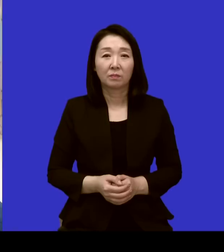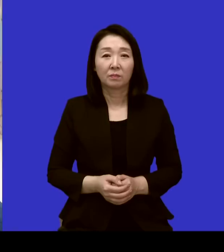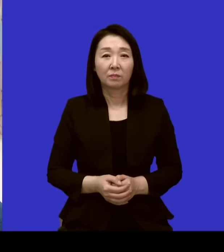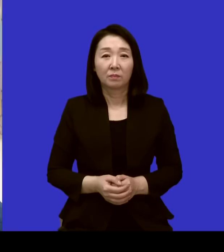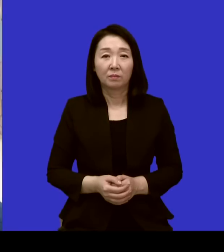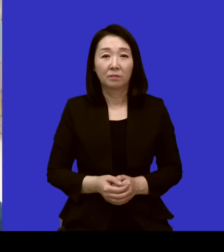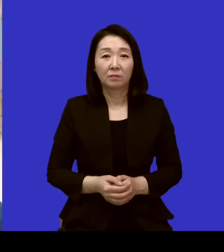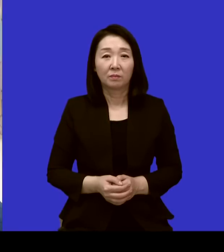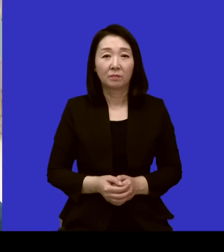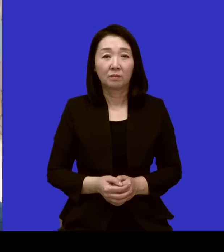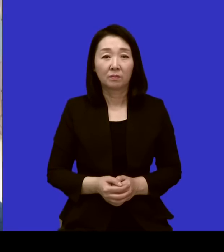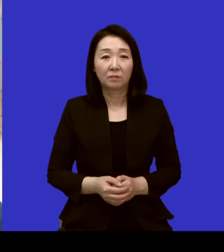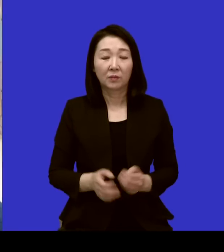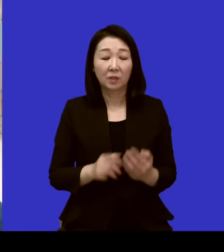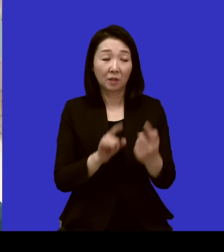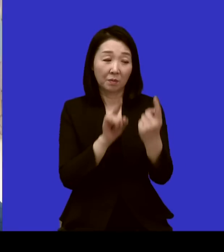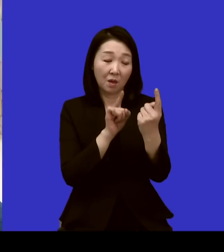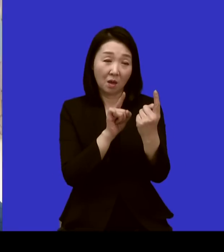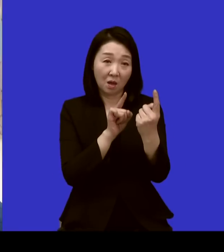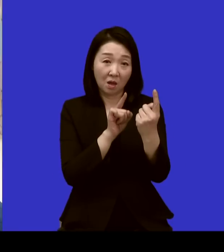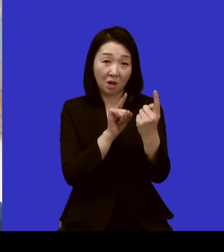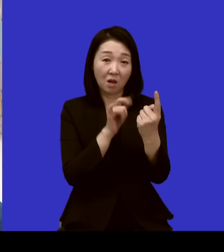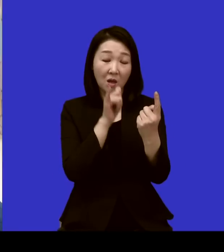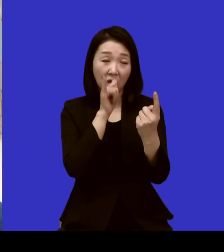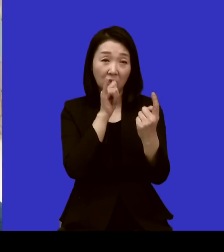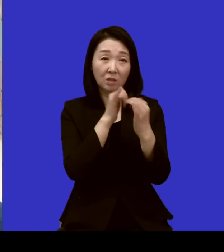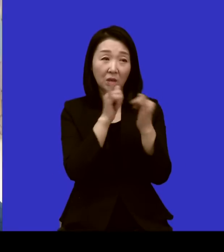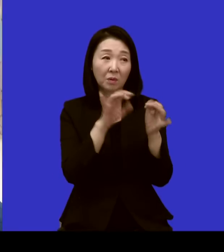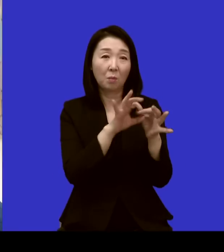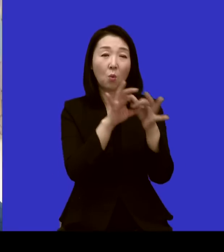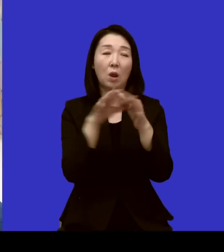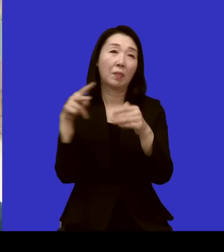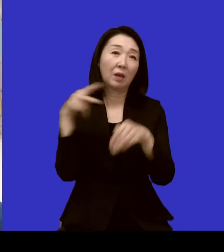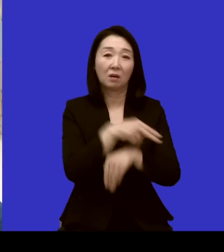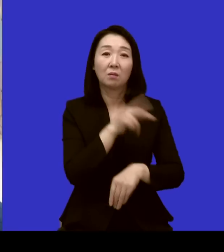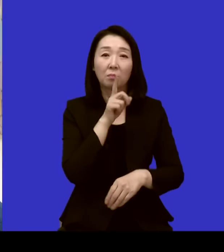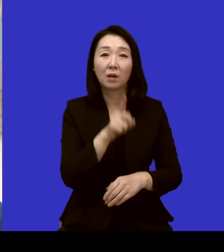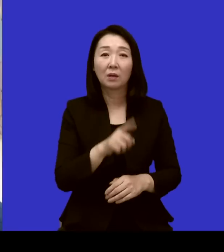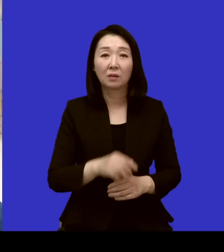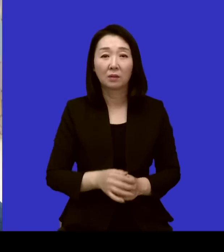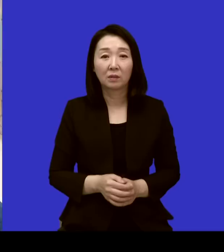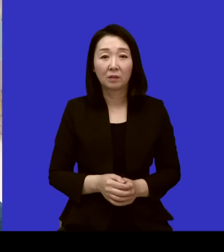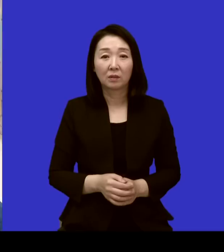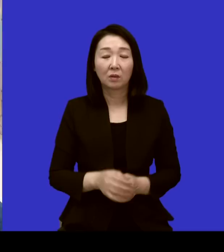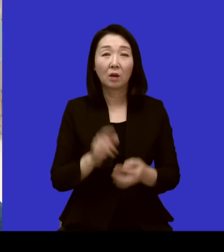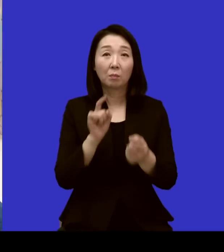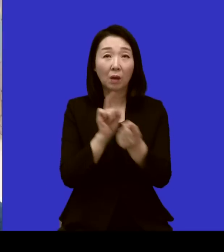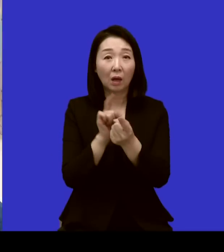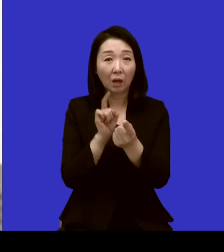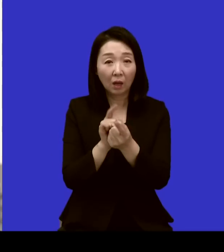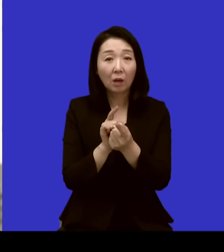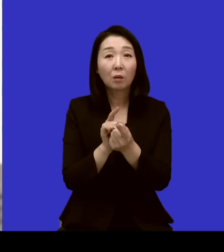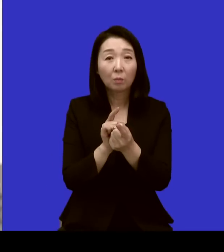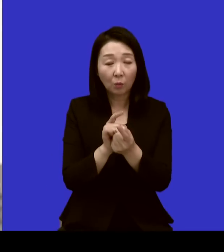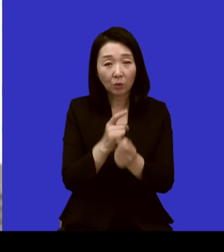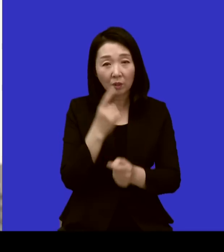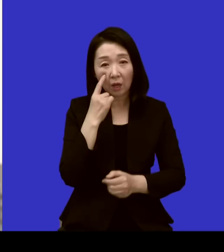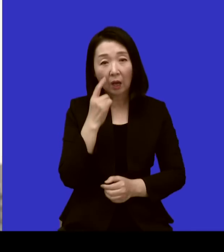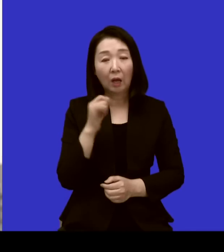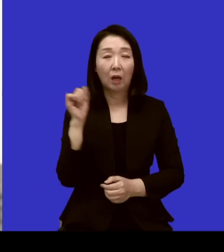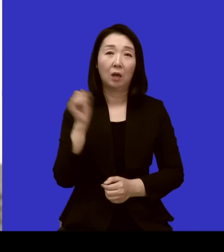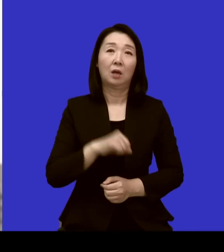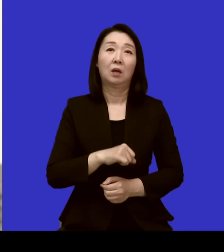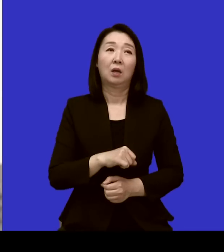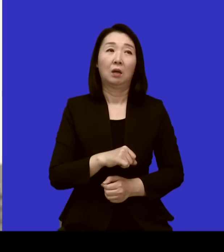와. 저같이 이제 멘토와 멘티를 예, 얻었던 예. 사람들과 다 연락을 두절시켰던 거고. 예. 그래서 만나고 나니까 아,